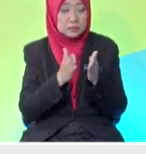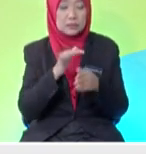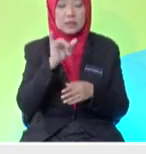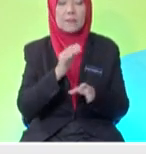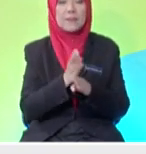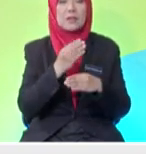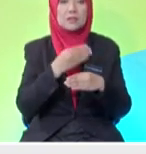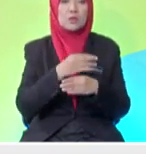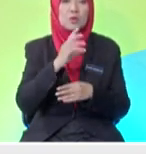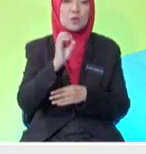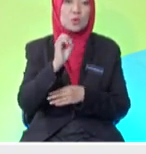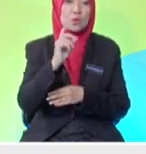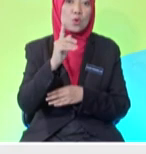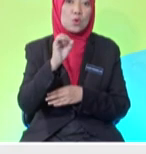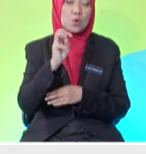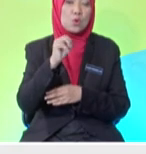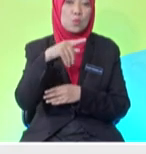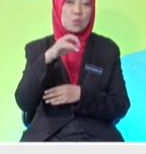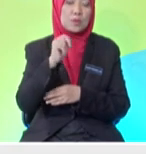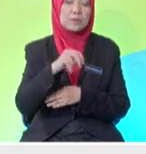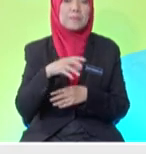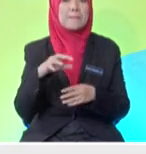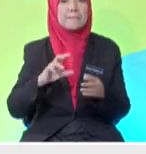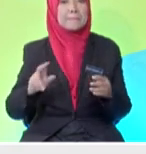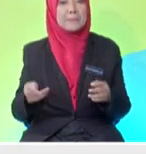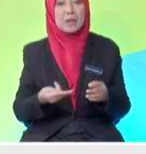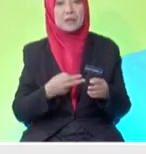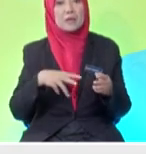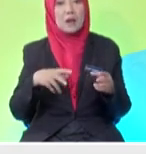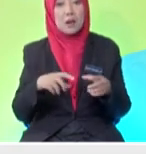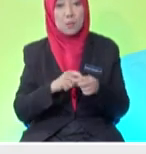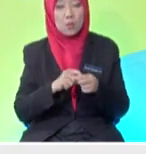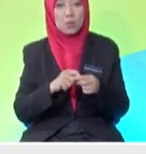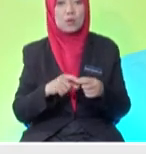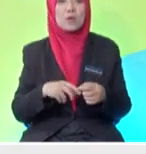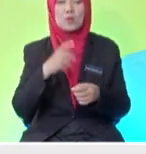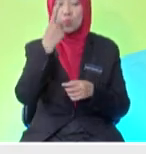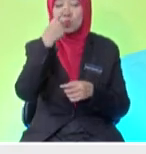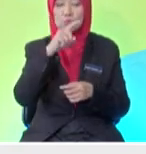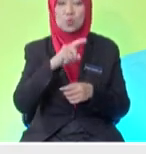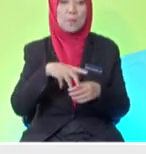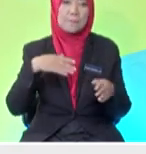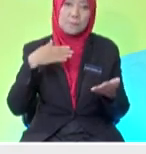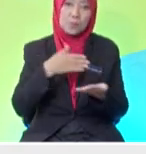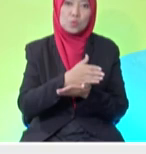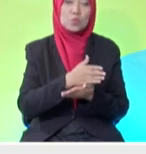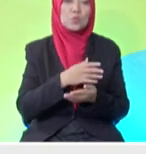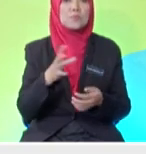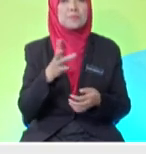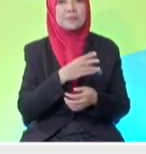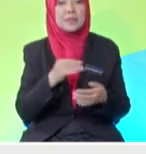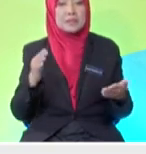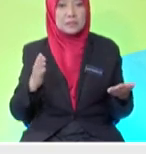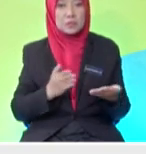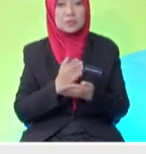seterusnya pelayar gabung yang digunakan bagi mencekam dan juga memotong dan yang seterusnya